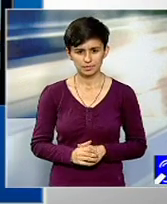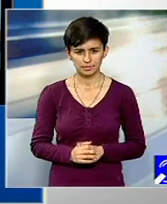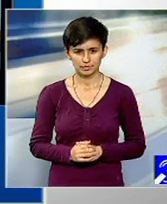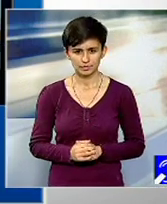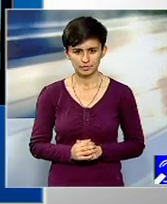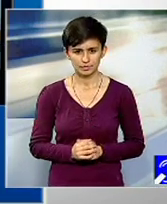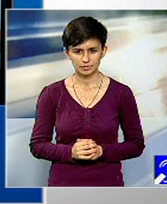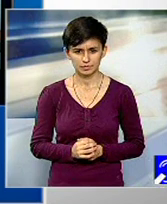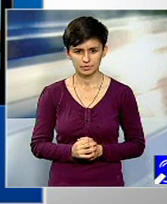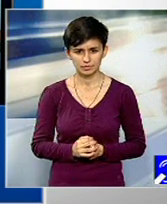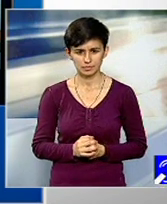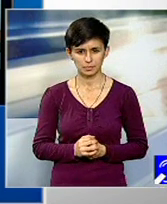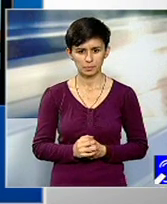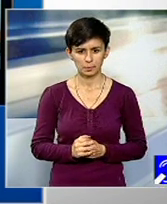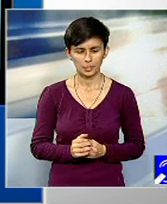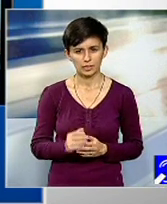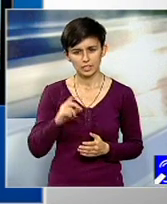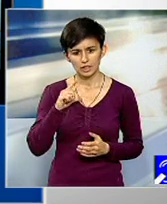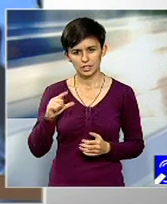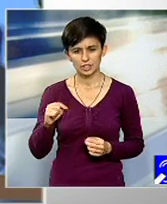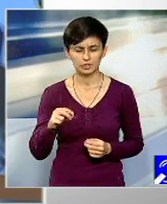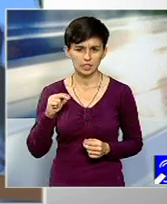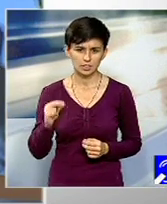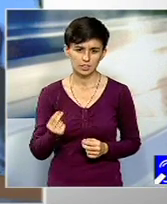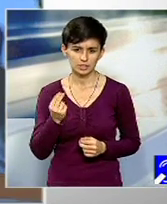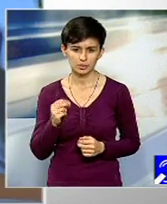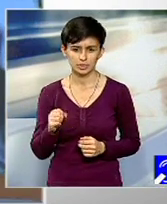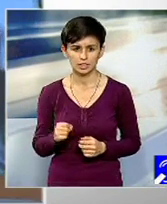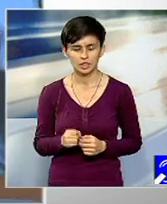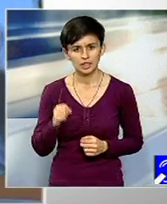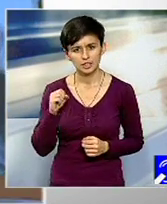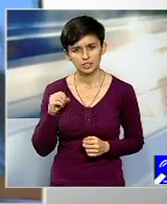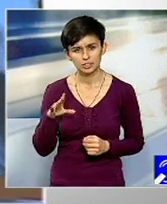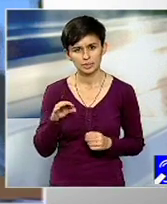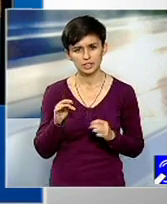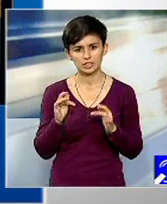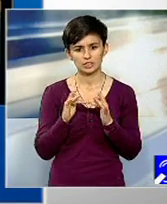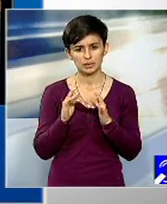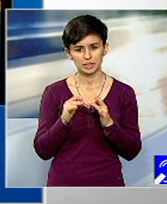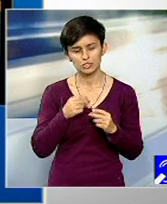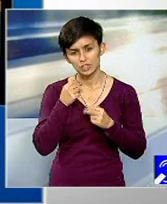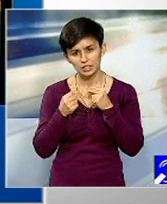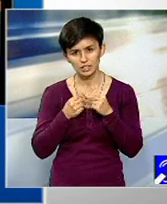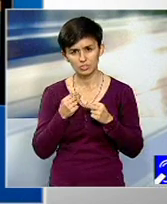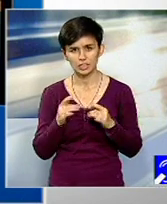seara. Un rezultat extraordinar, spuneam, 15 meciuri jucate, 15 câștigate, și